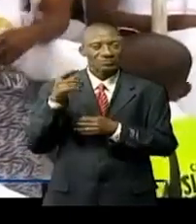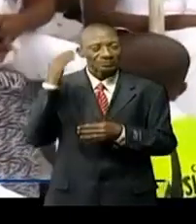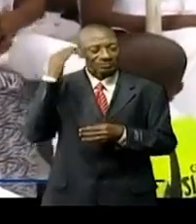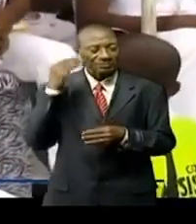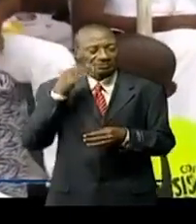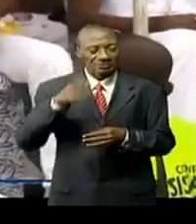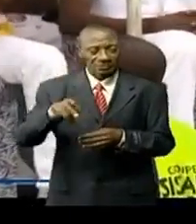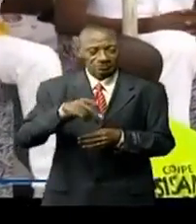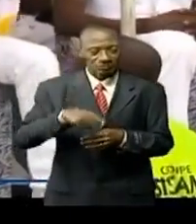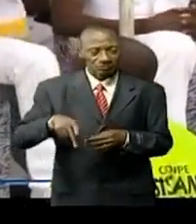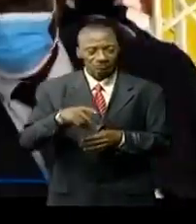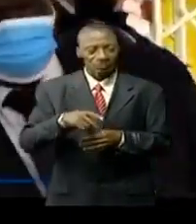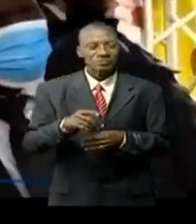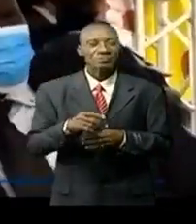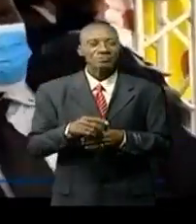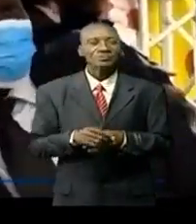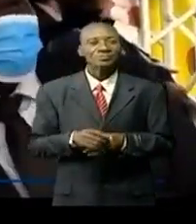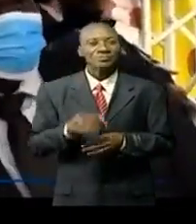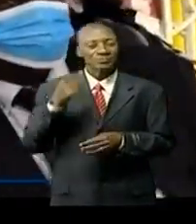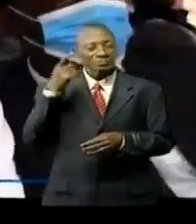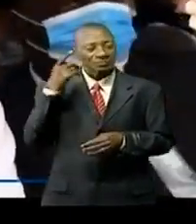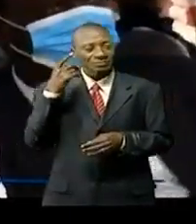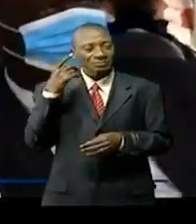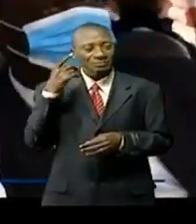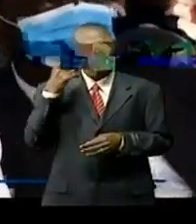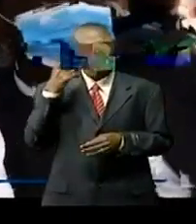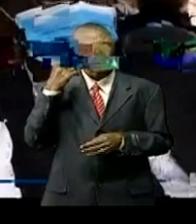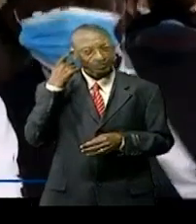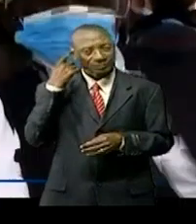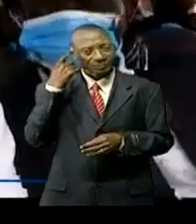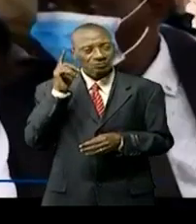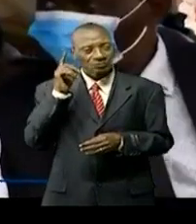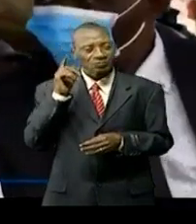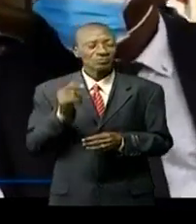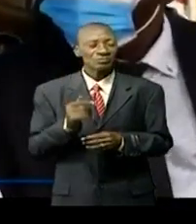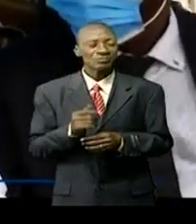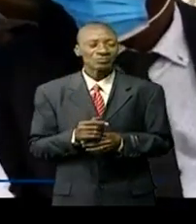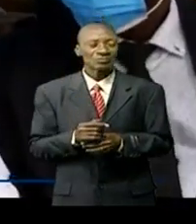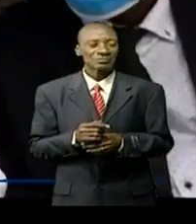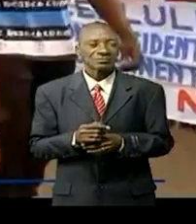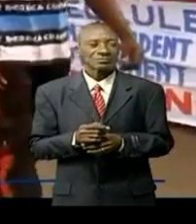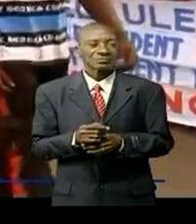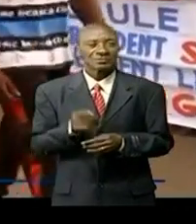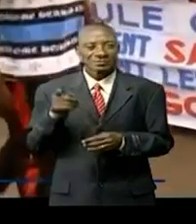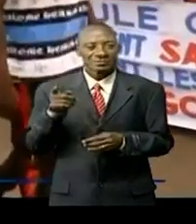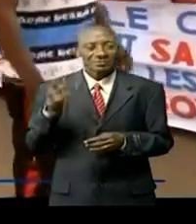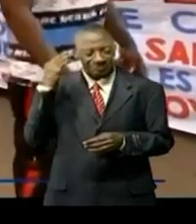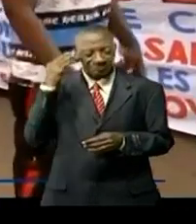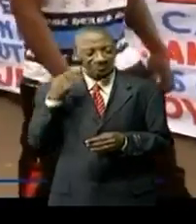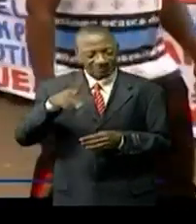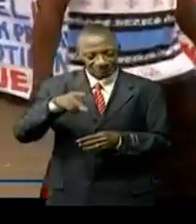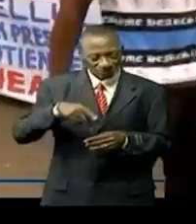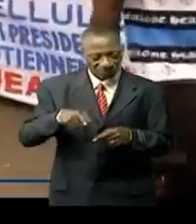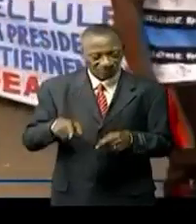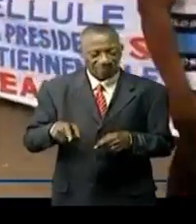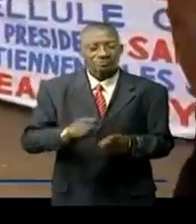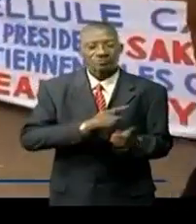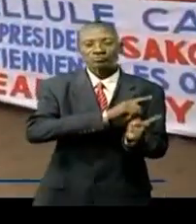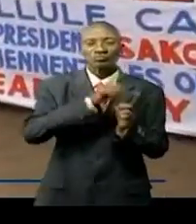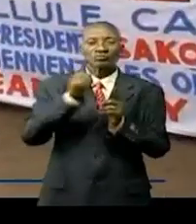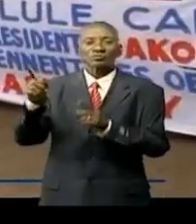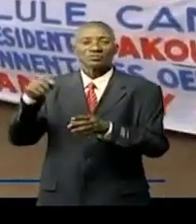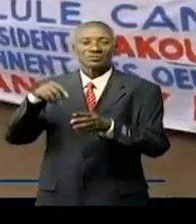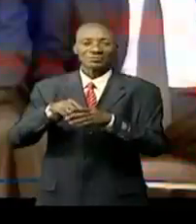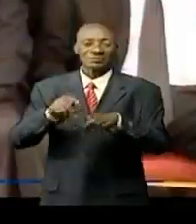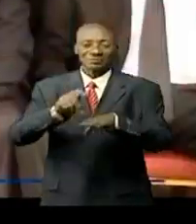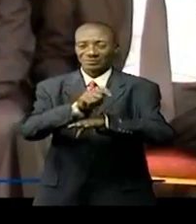provincial en charge des finances et de l'économie, affectueusement appelé Likopia Tchangou, a sensibilisé dimanche 27 février 2022